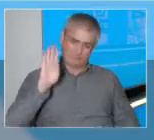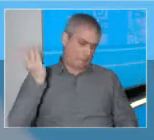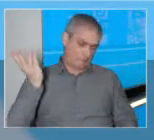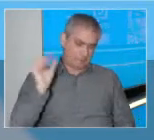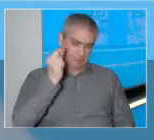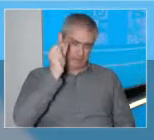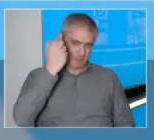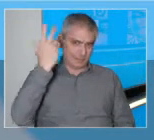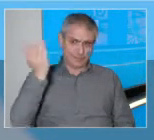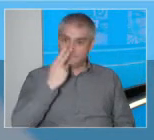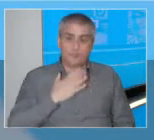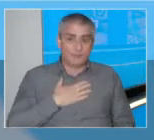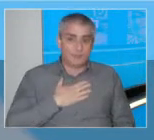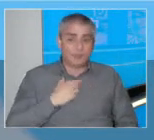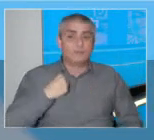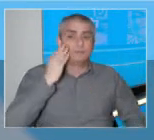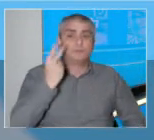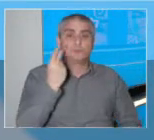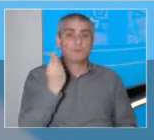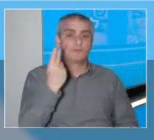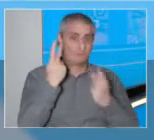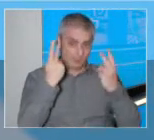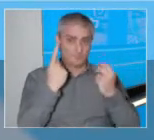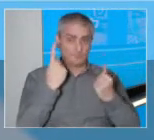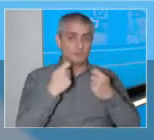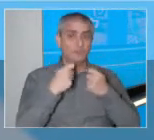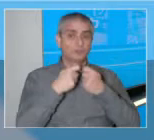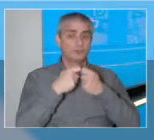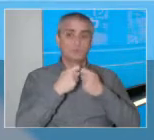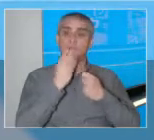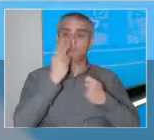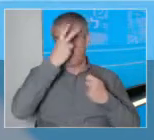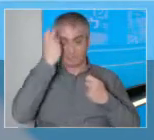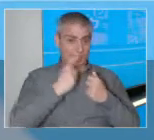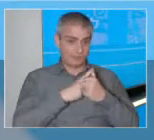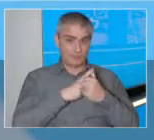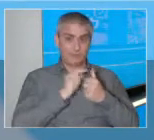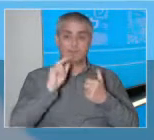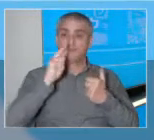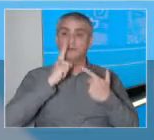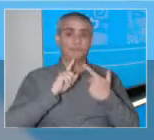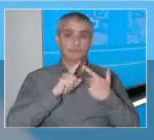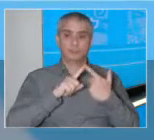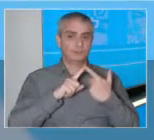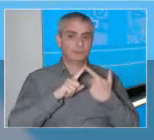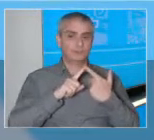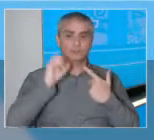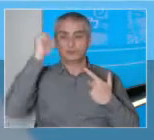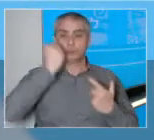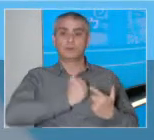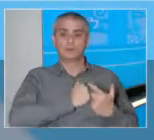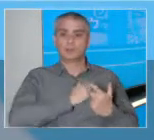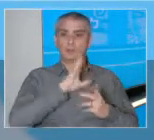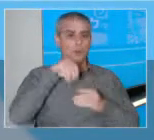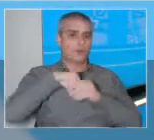הדבר הקטן ביותר מבחינתי פה. אני מרוצה משני דברים עיקרים. אחד, השותפות היהודית-ערבית. והדבר השני, זה שהציונות הדתית